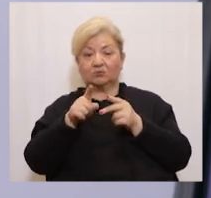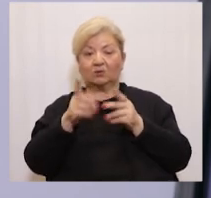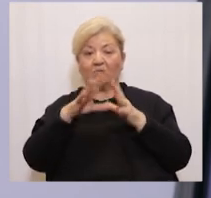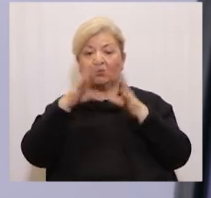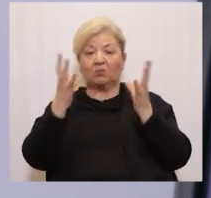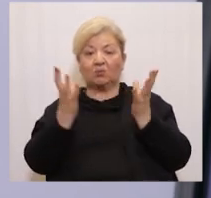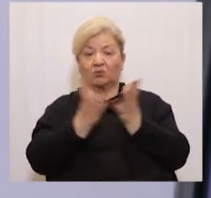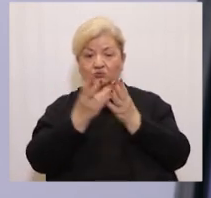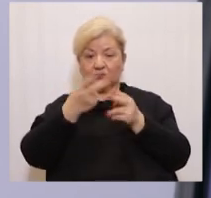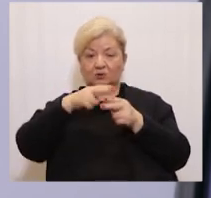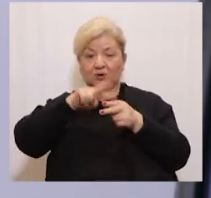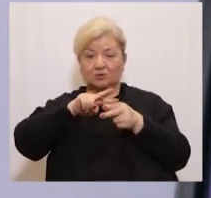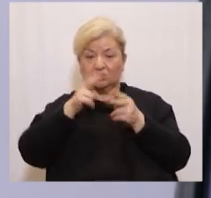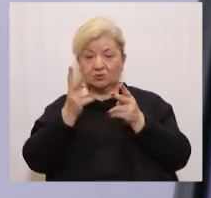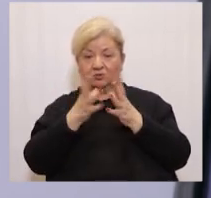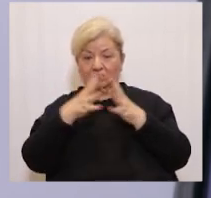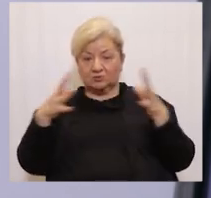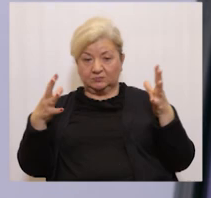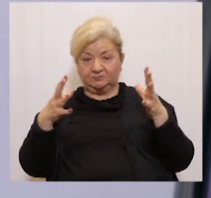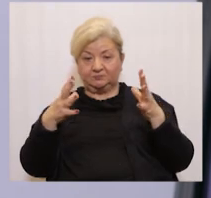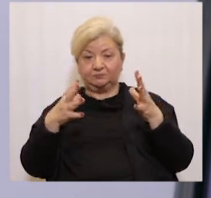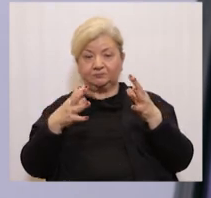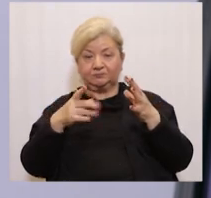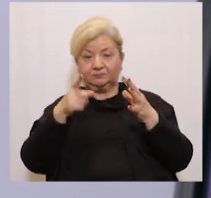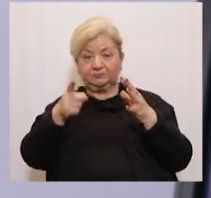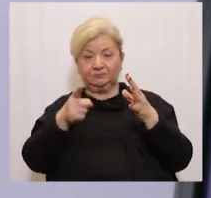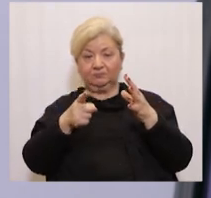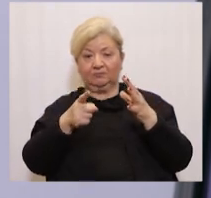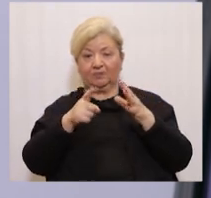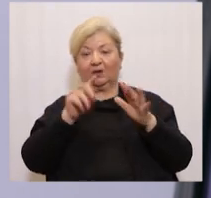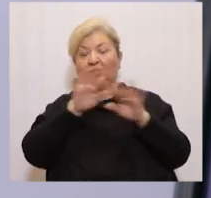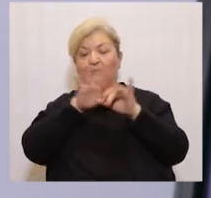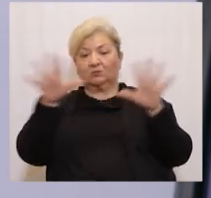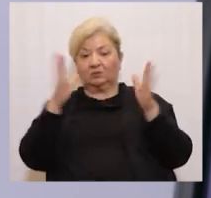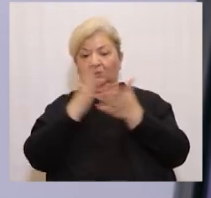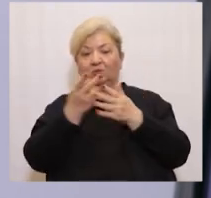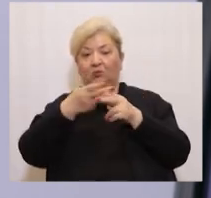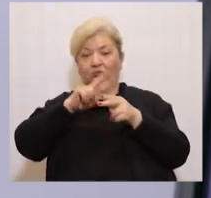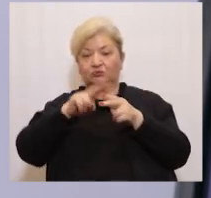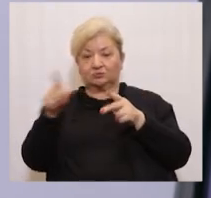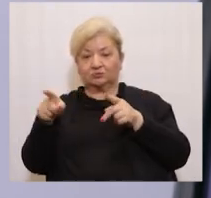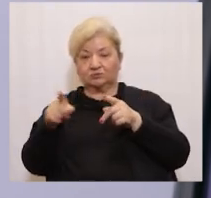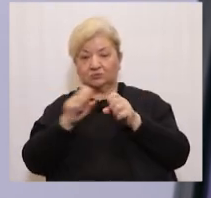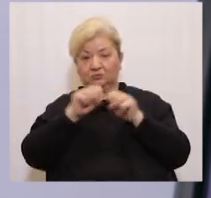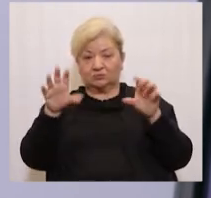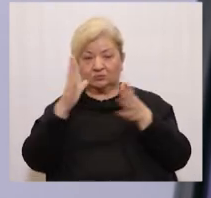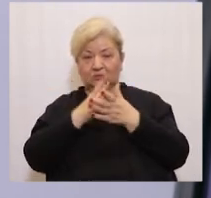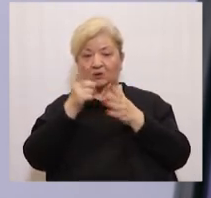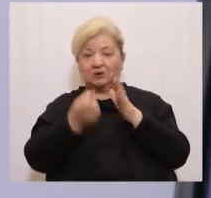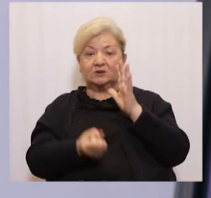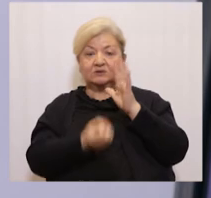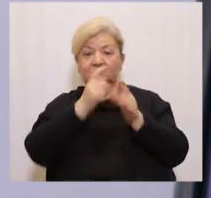რომ მოცულობა გაიზარდა ორჯერ, ორჯერ მეტი მოცულობა გამოდის HR-ში, გარე HR-ში მოქცეული და